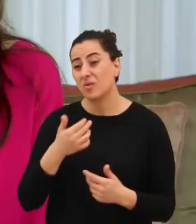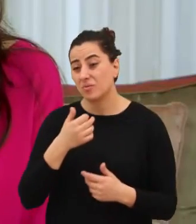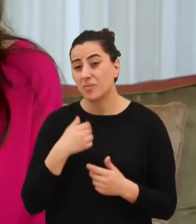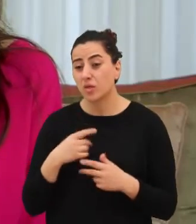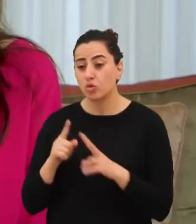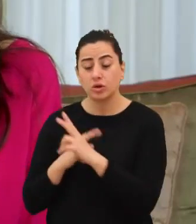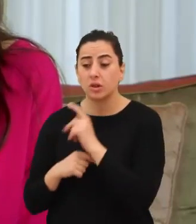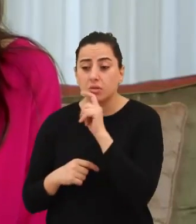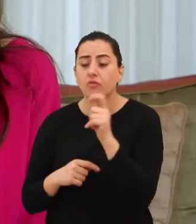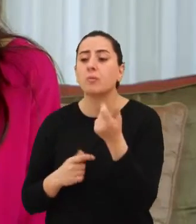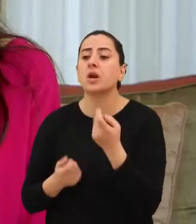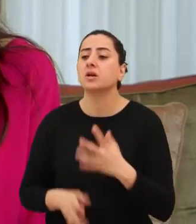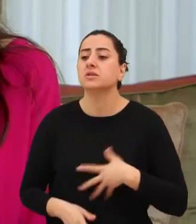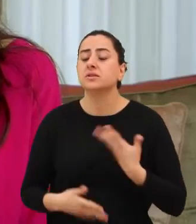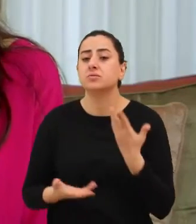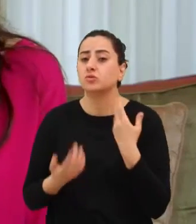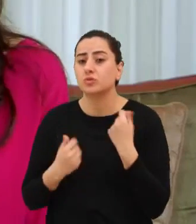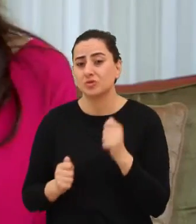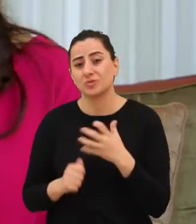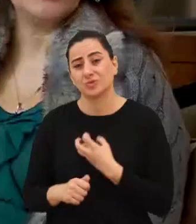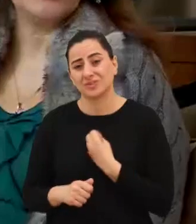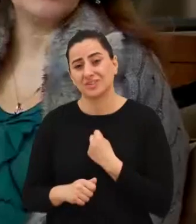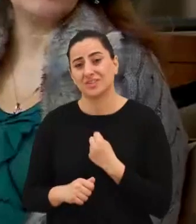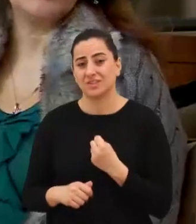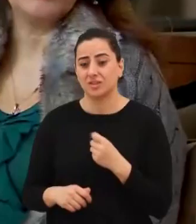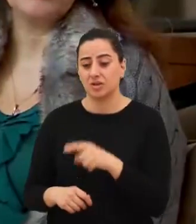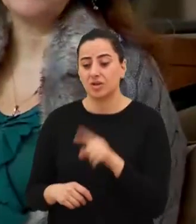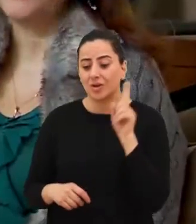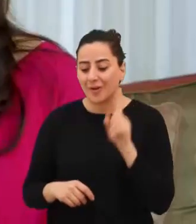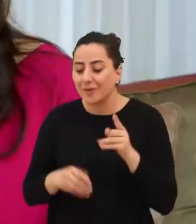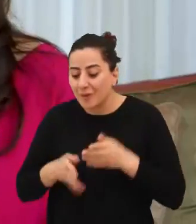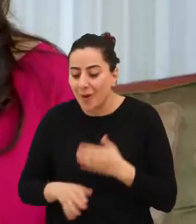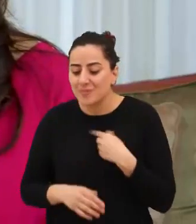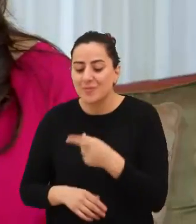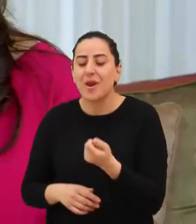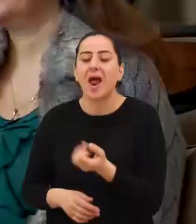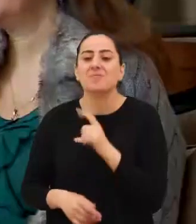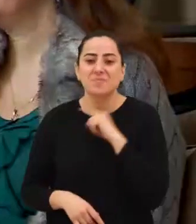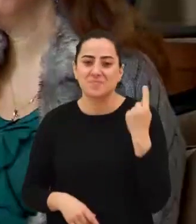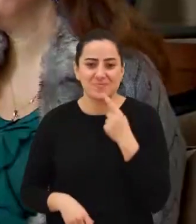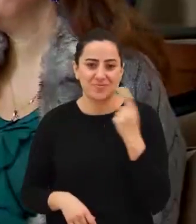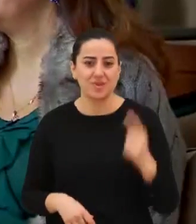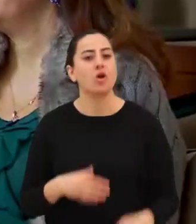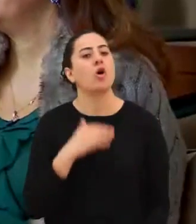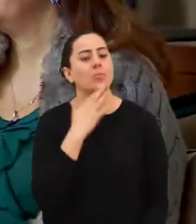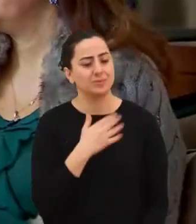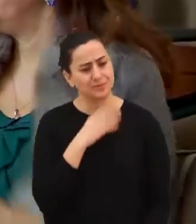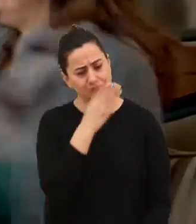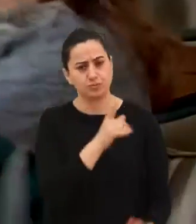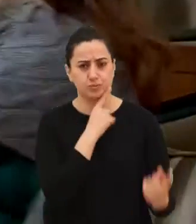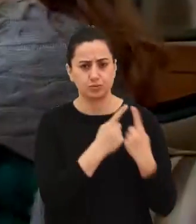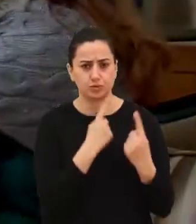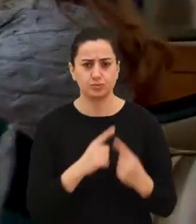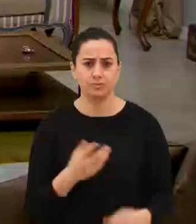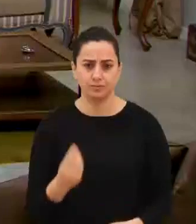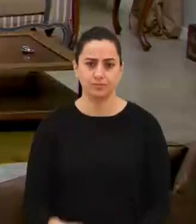de teklif ediyoruz ama tek kuruş bile istemiyor. Mahmut Kemal benim ilk körpem, ondan para mı alacağım diyor. Olmaz öyle şey, benim onunla konuşmam lazım.